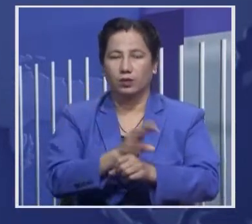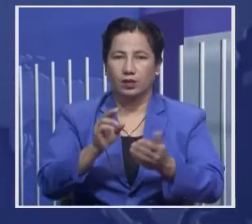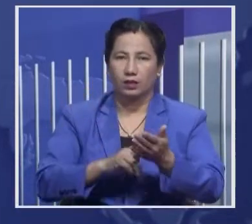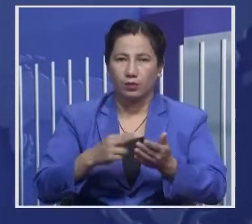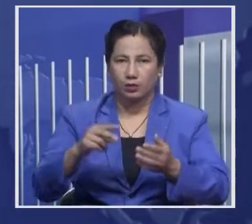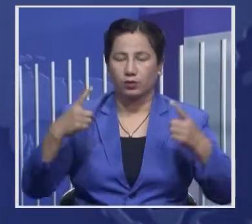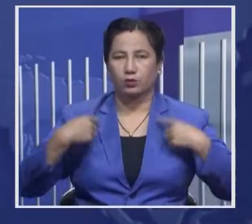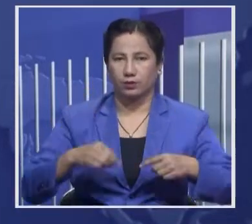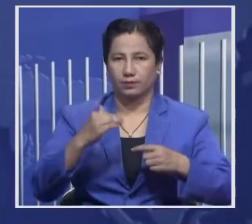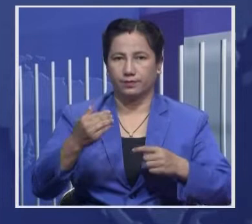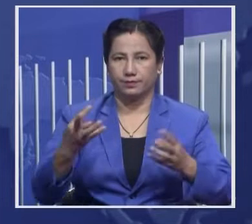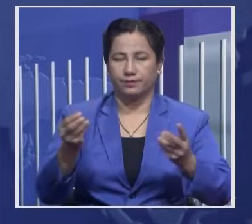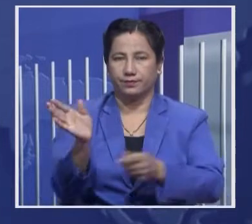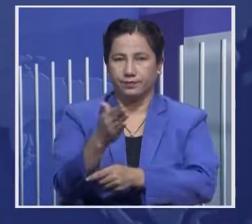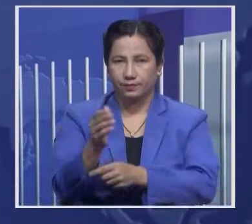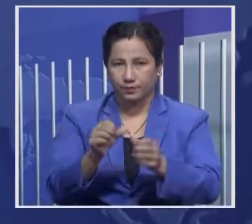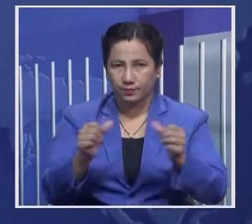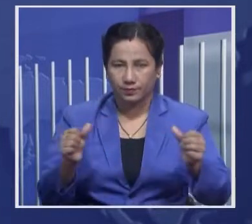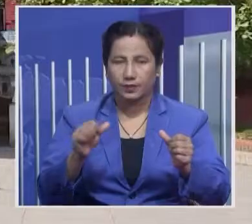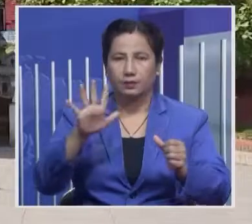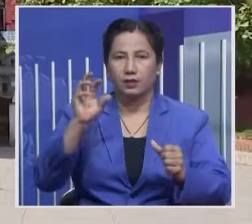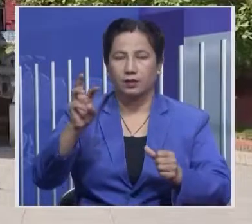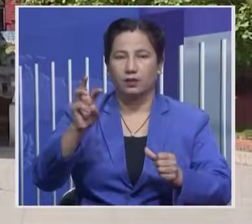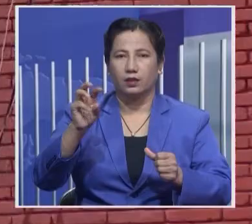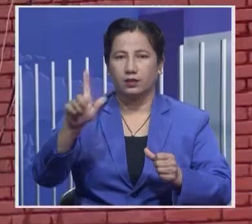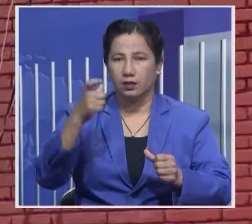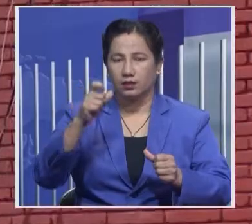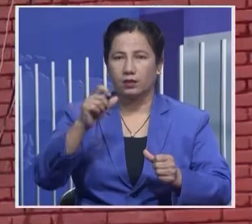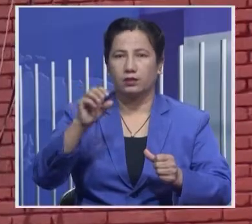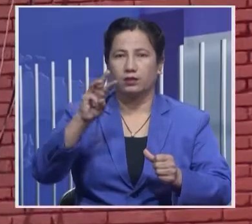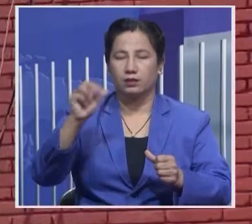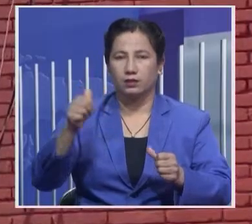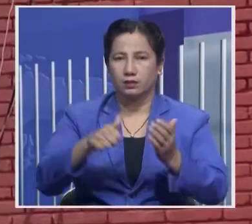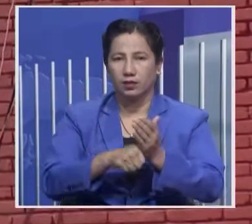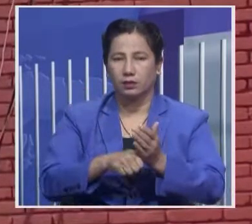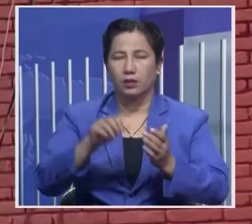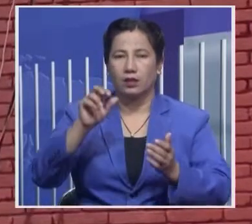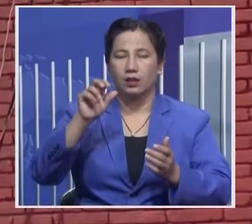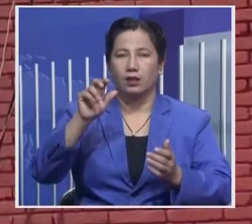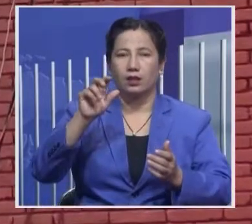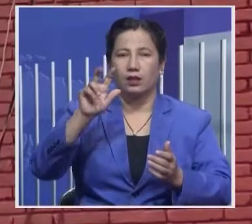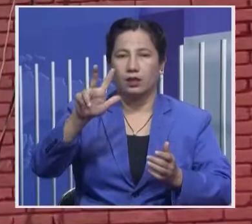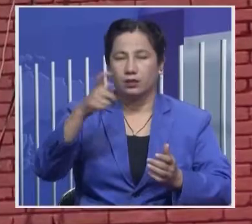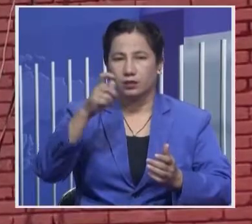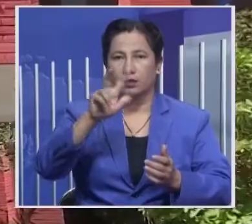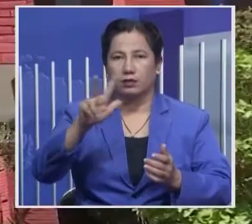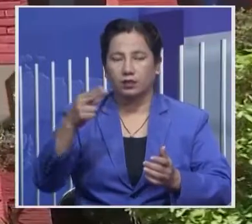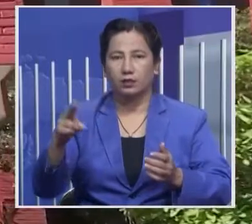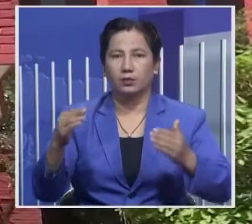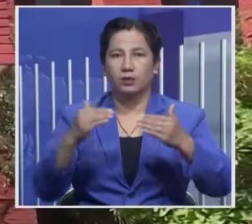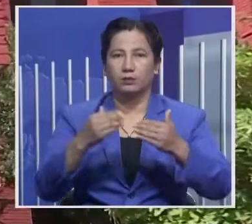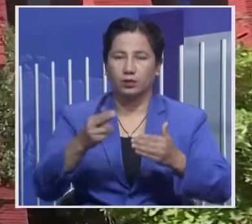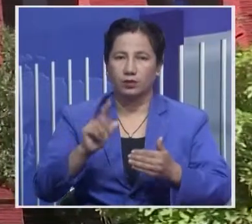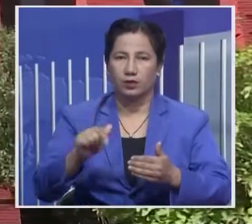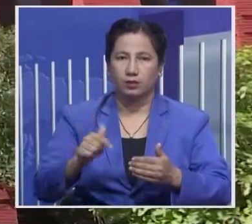छ। स्वास्थ्य तथा जनसंख्या मन्त्रालयका अनुसार 5737 परीक्षणमा 888 जनामा संक्रमण पुष्टि भएको